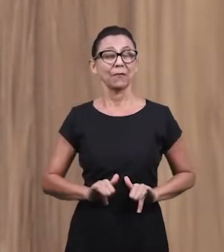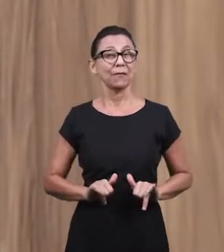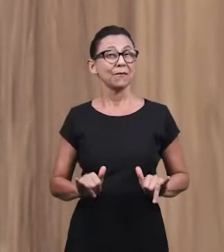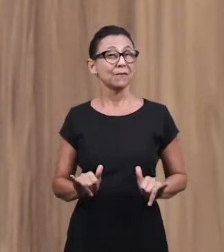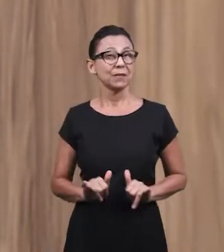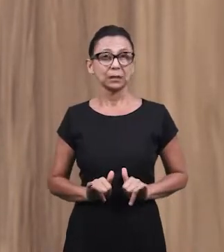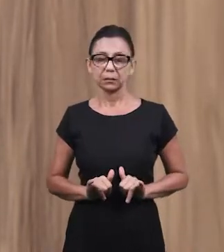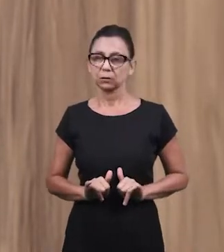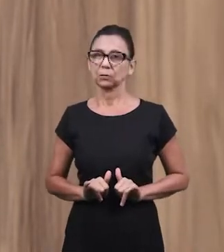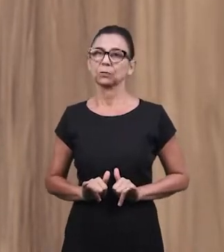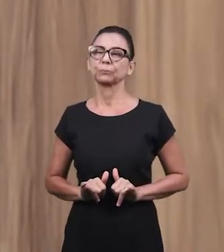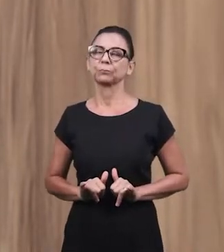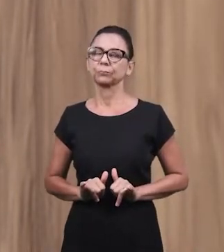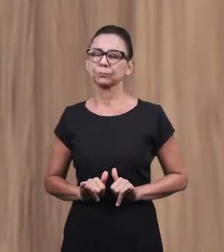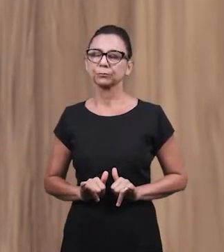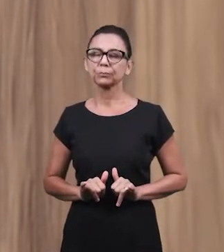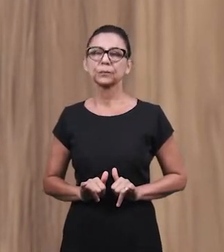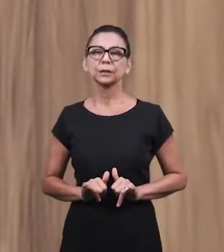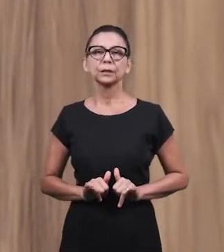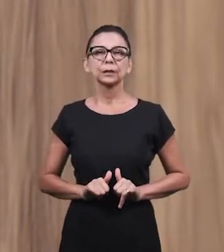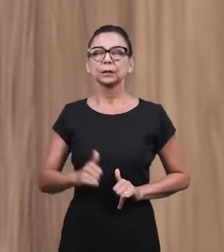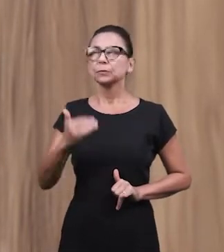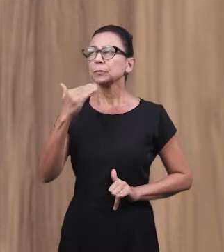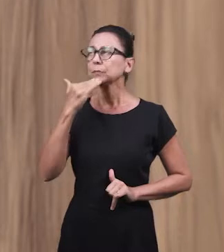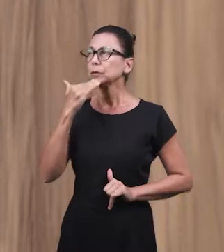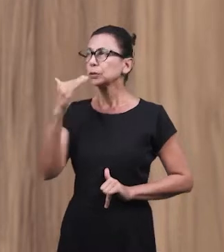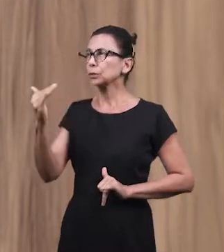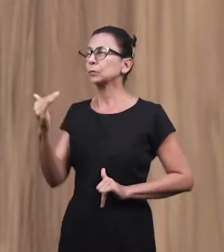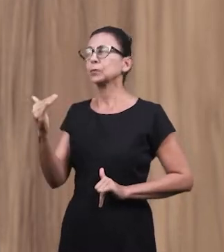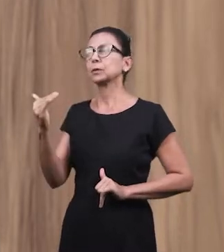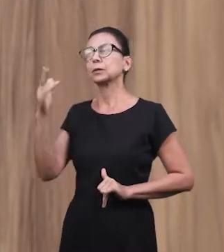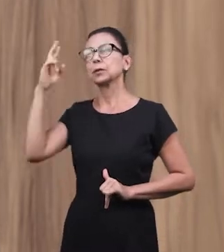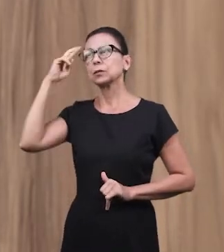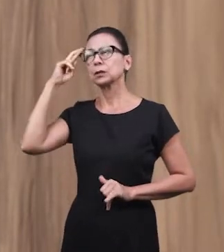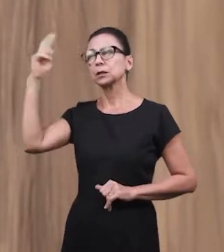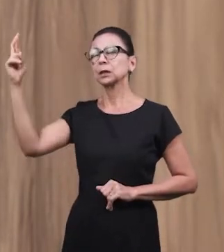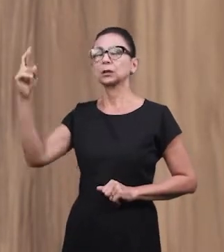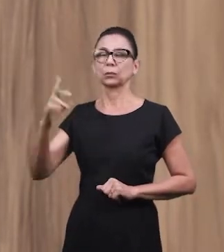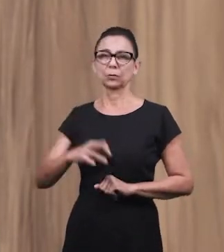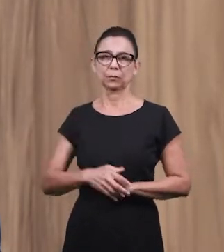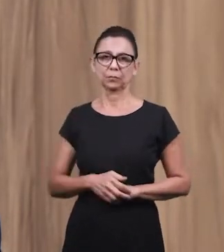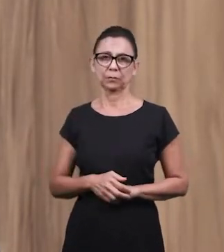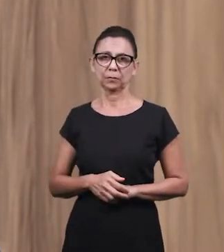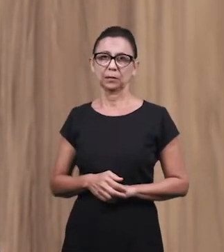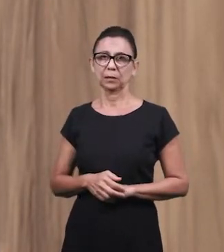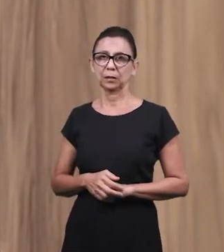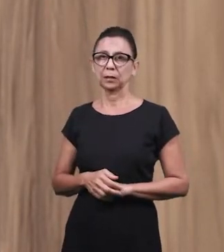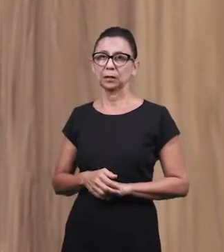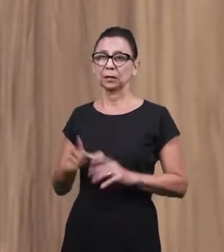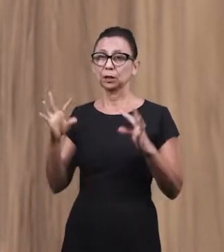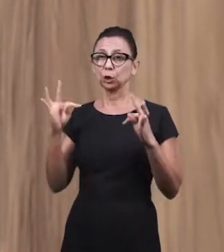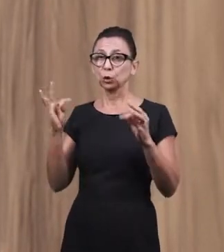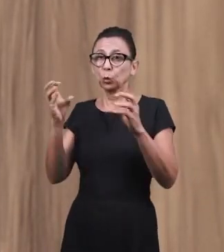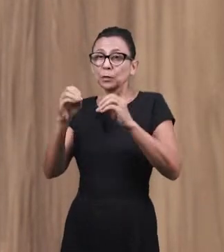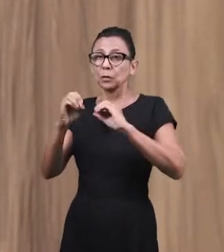seul tant de familles, et nous te supplions que les prières de ton peuple